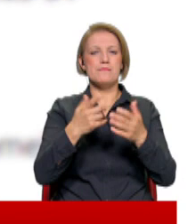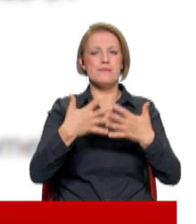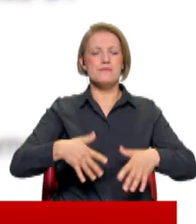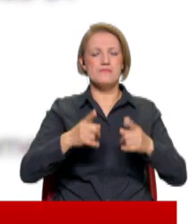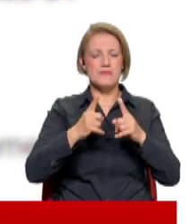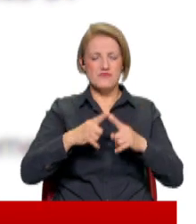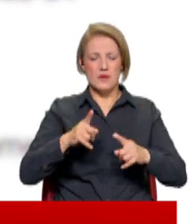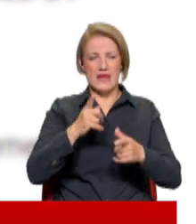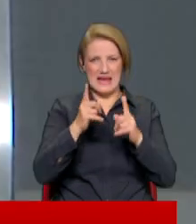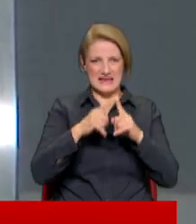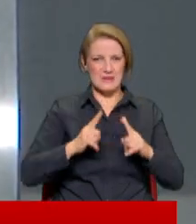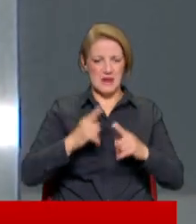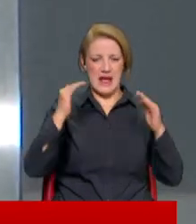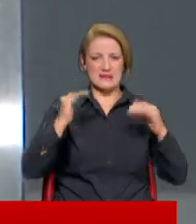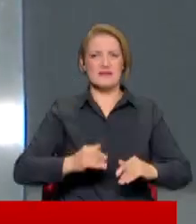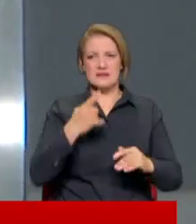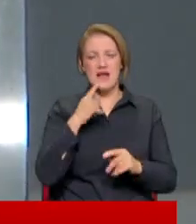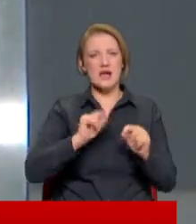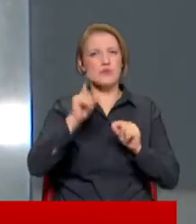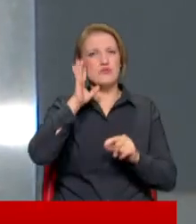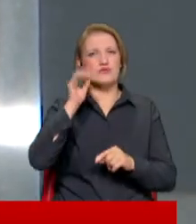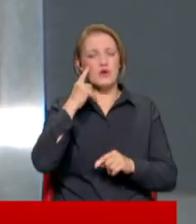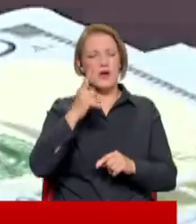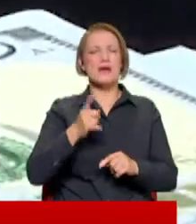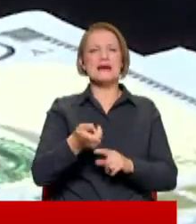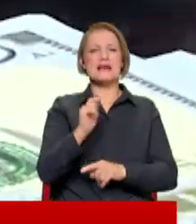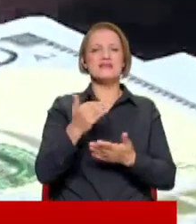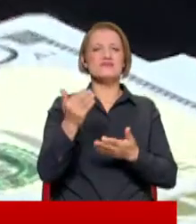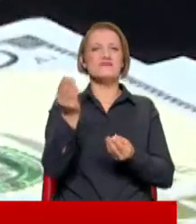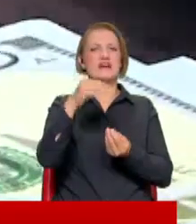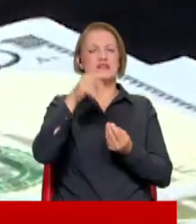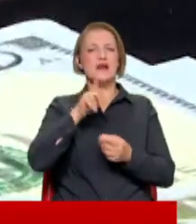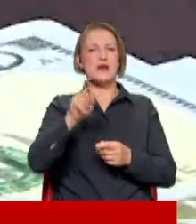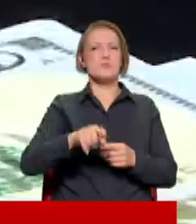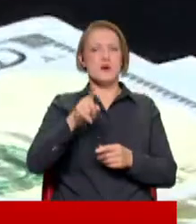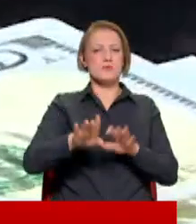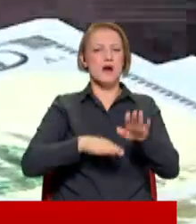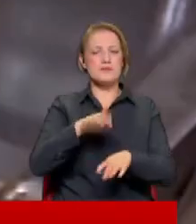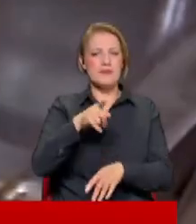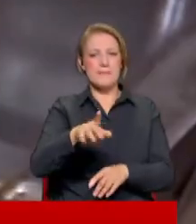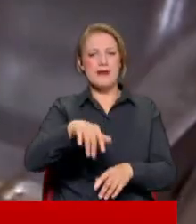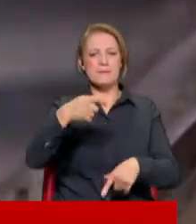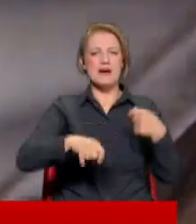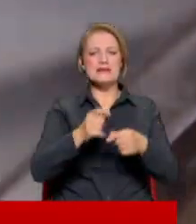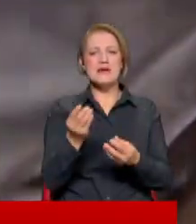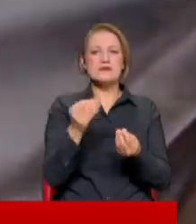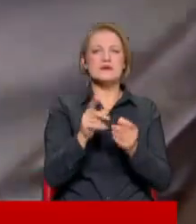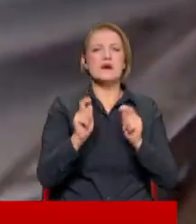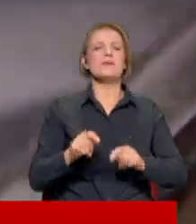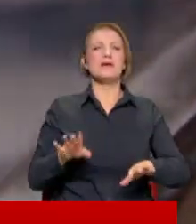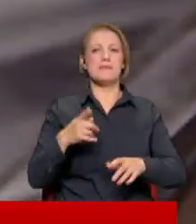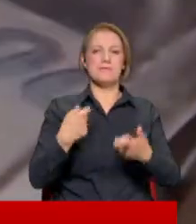hesaplarını azaltın talimatı göndermiş. Ekonomistlere göre mevduat ve kredi faizlerini artıracak bu adımla Merkez Bankası kendi artıramadığı